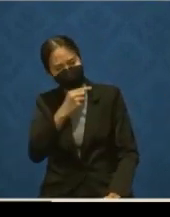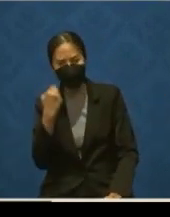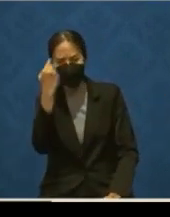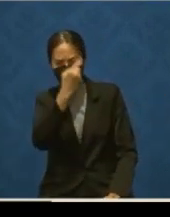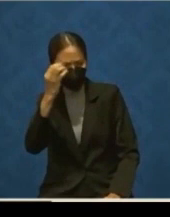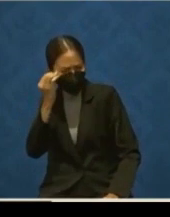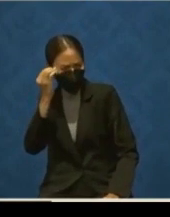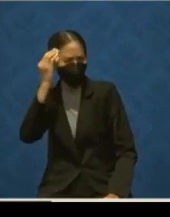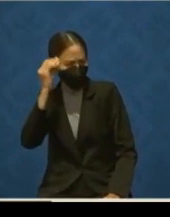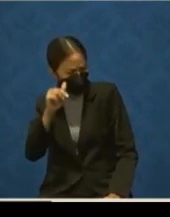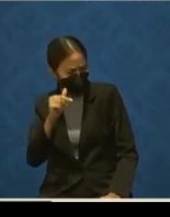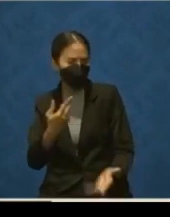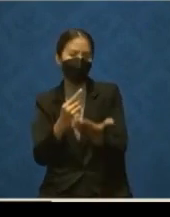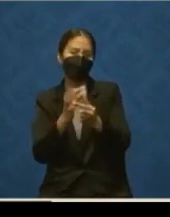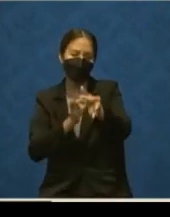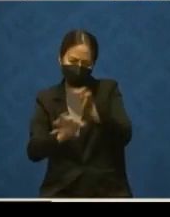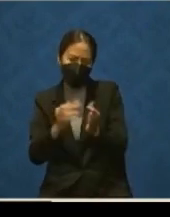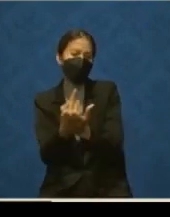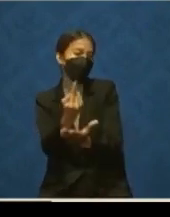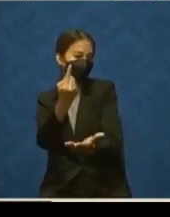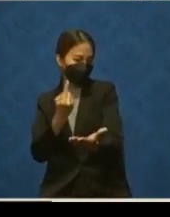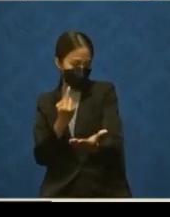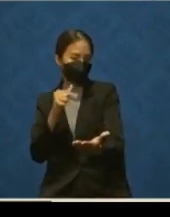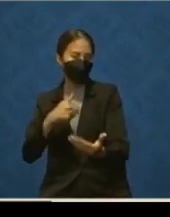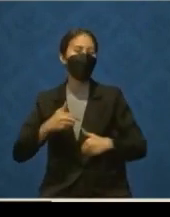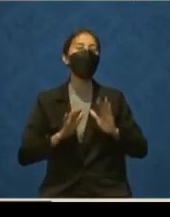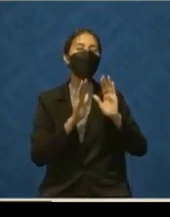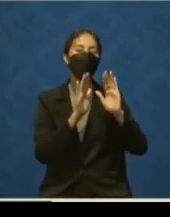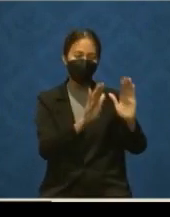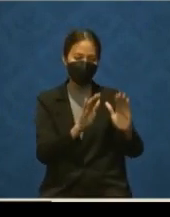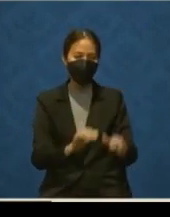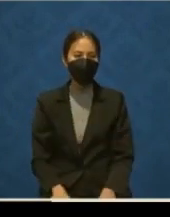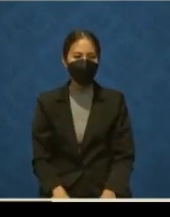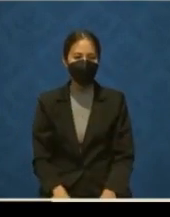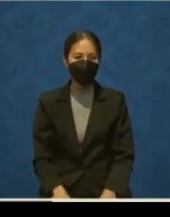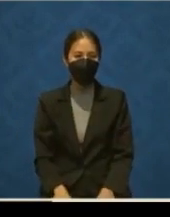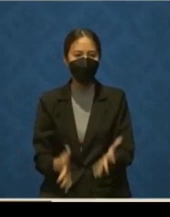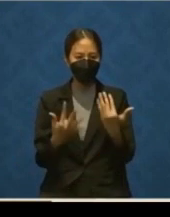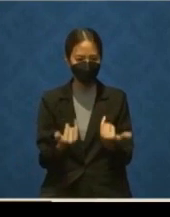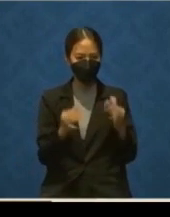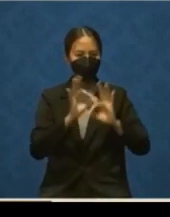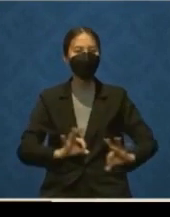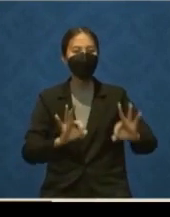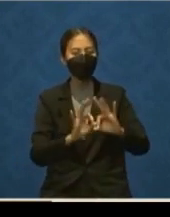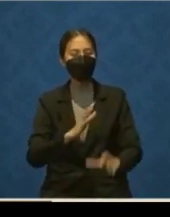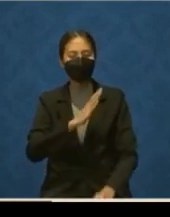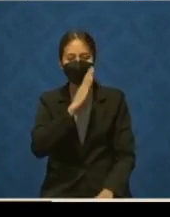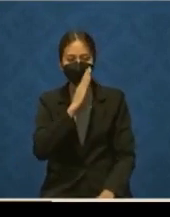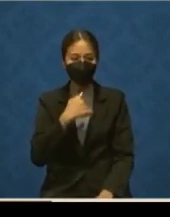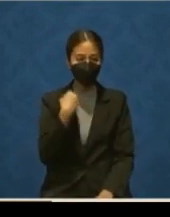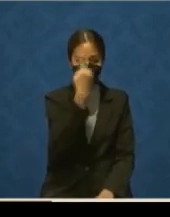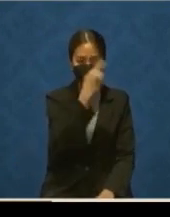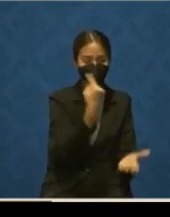ะครับที่พอจะมาตอบได้ก็ฝากท่านด้วยเพราะนั้นเรื่องการมอบหมายเนี่ยขอกำชับอีกครั้งหนึ่